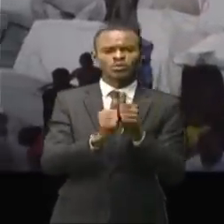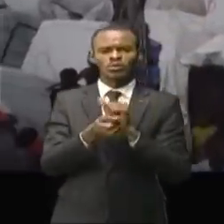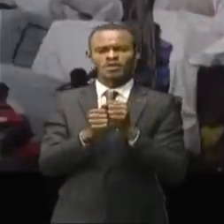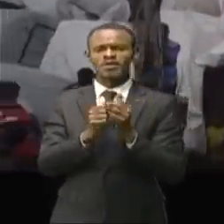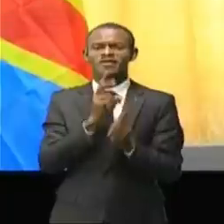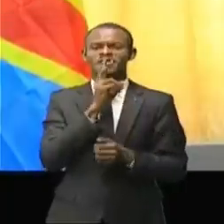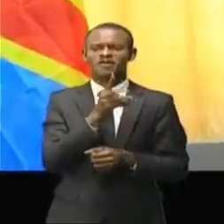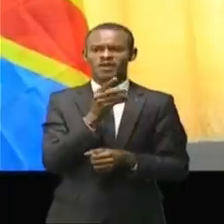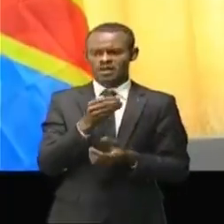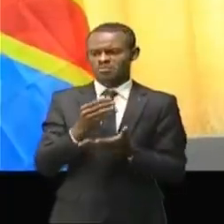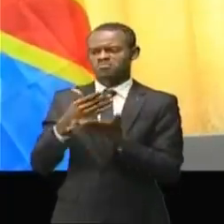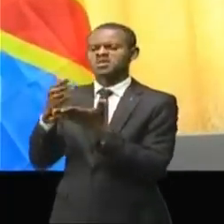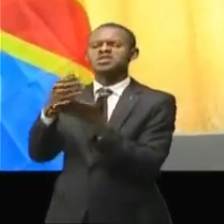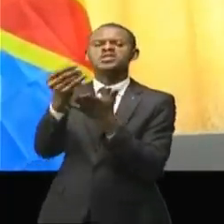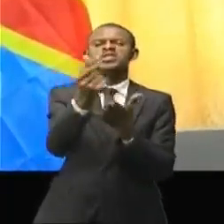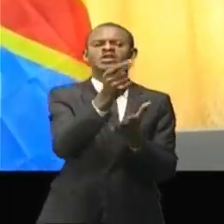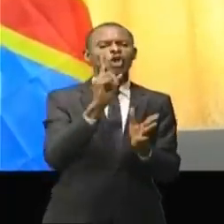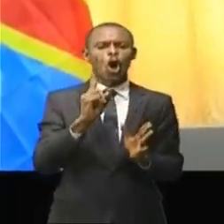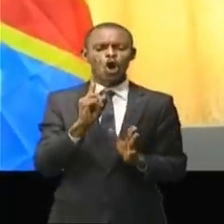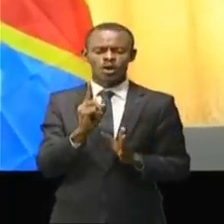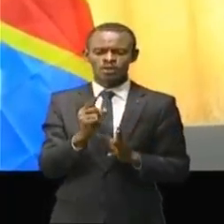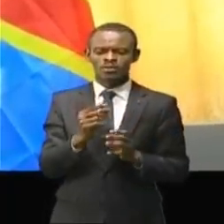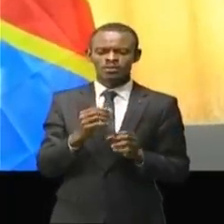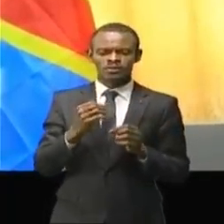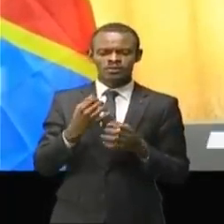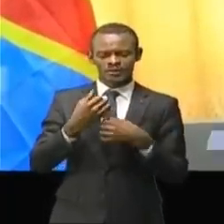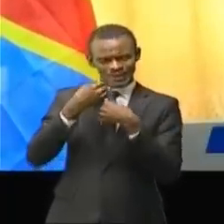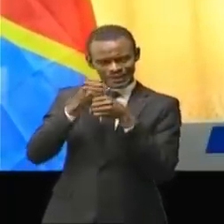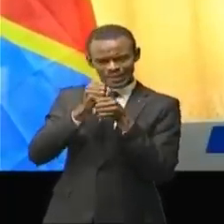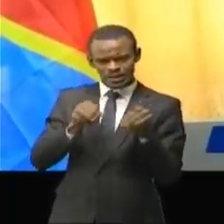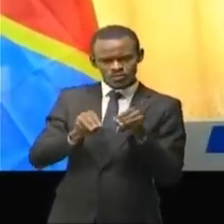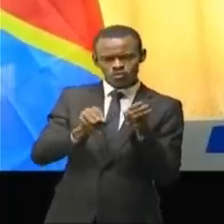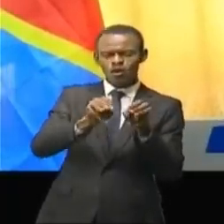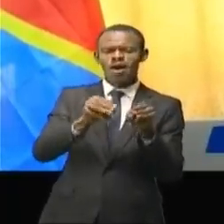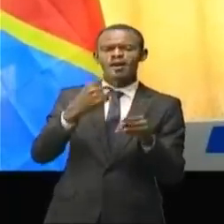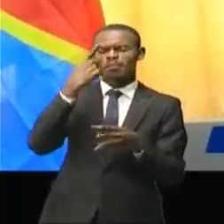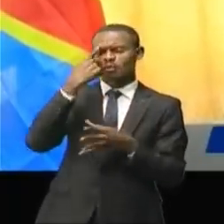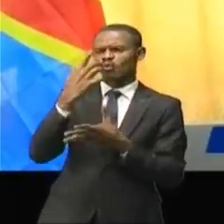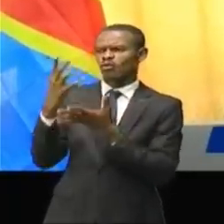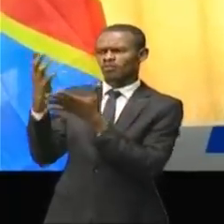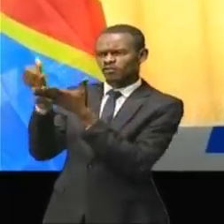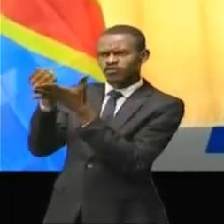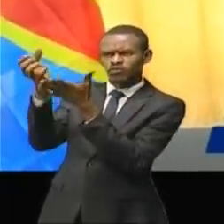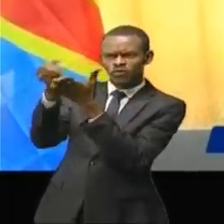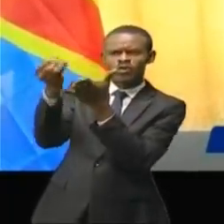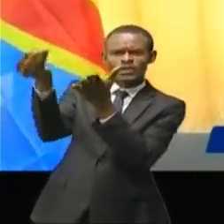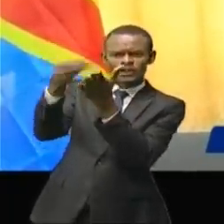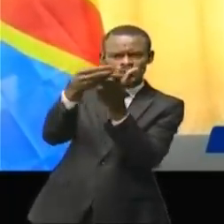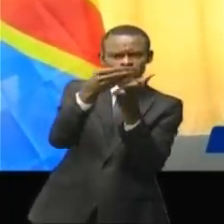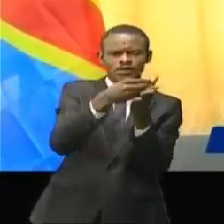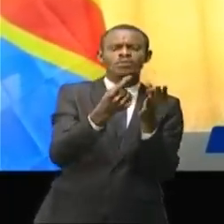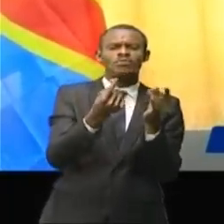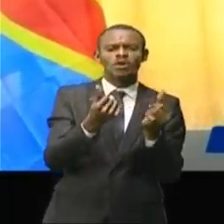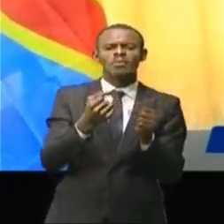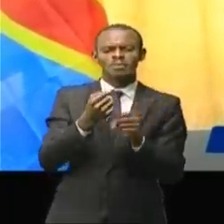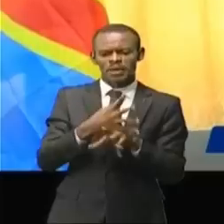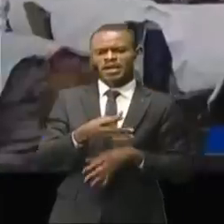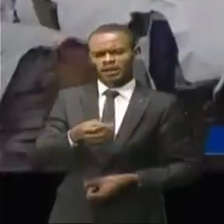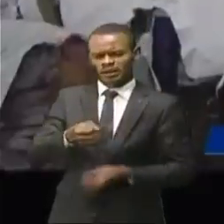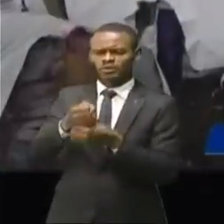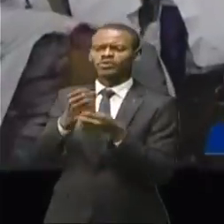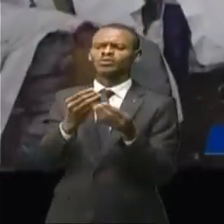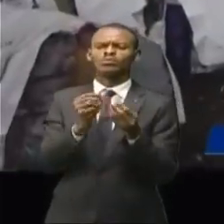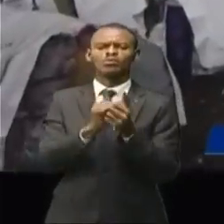développer des mécanismes en interne pour mobiliser les ressources à répondre en temps réel et avec efficacité